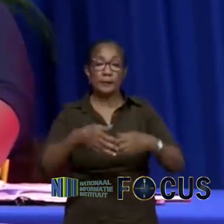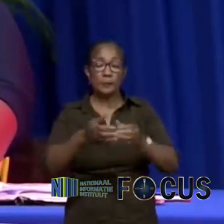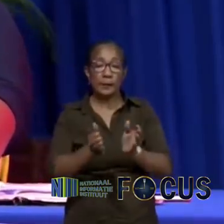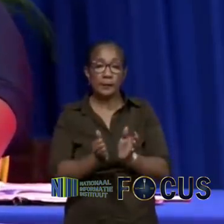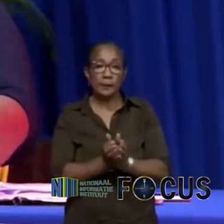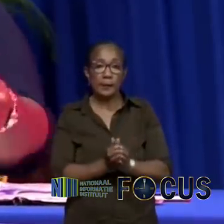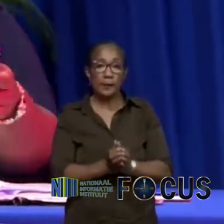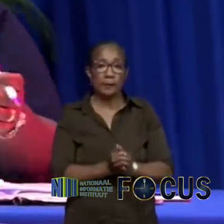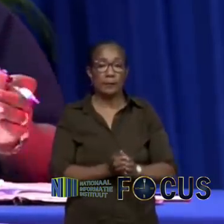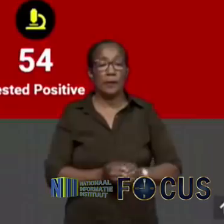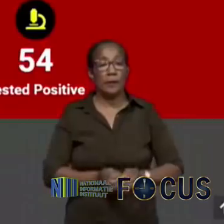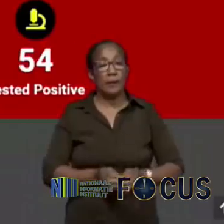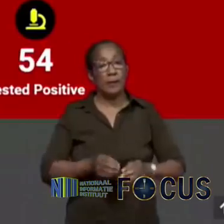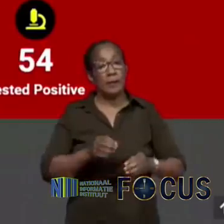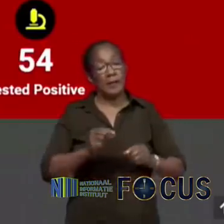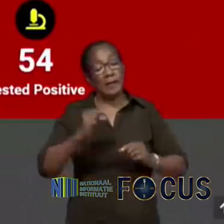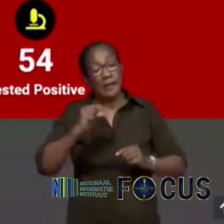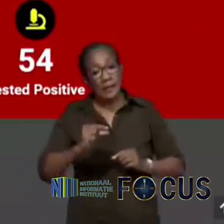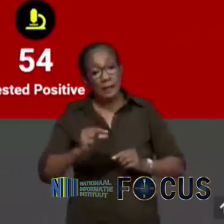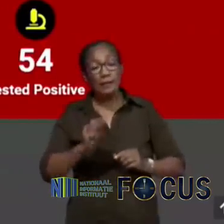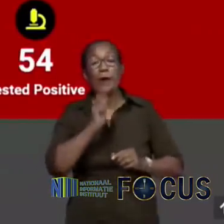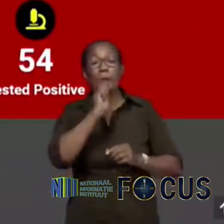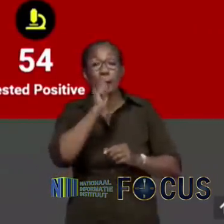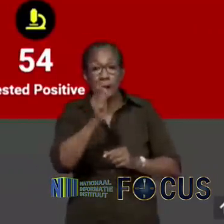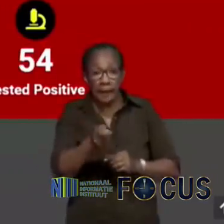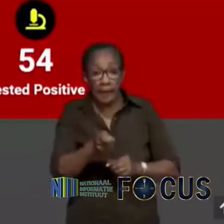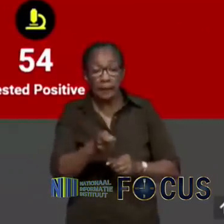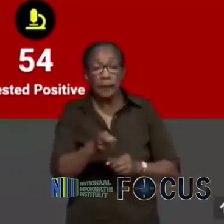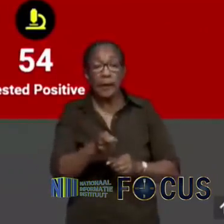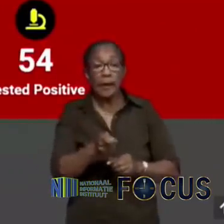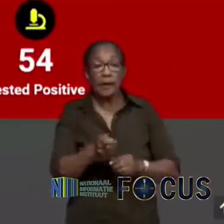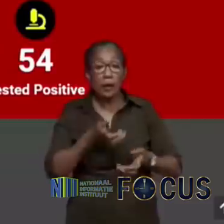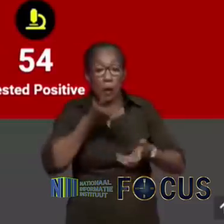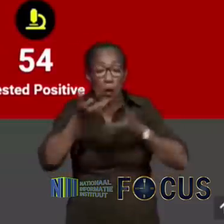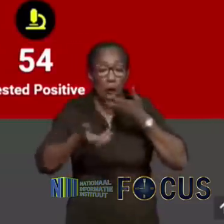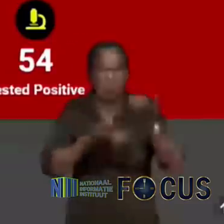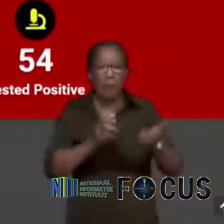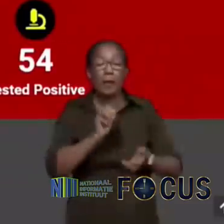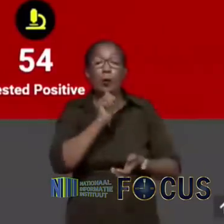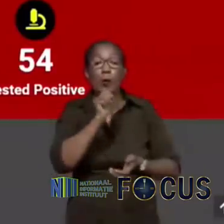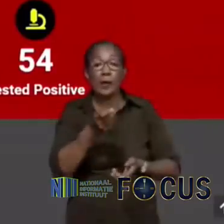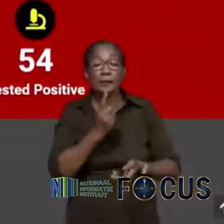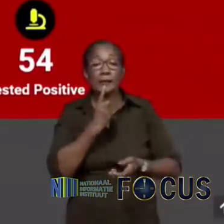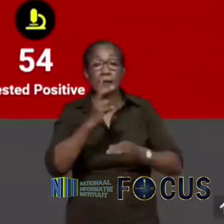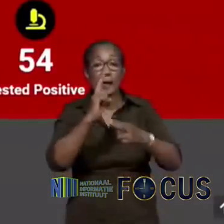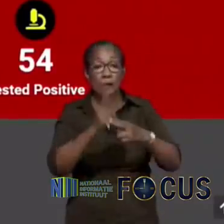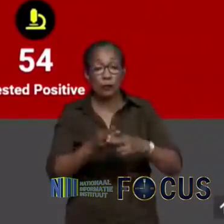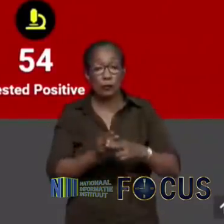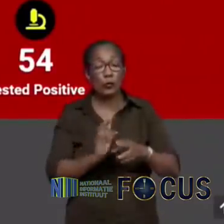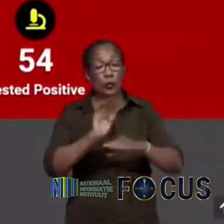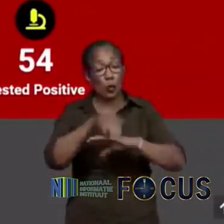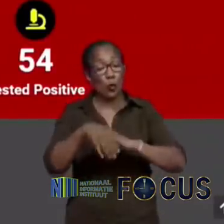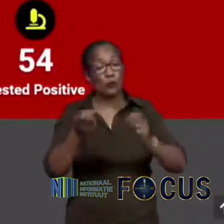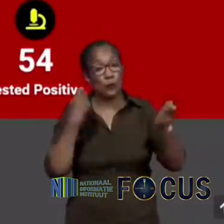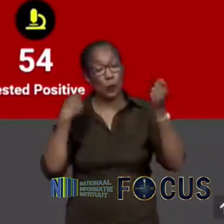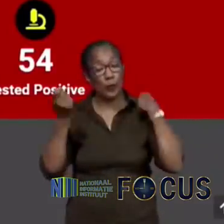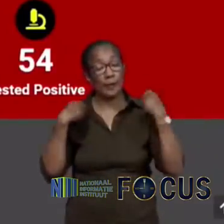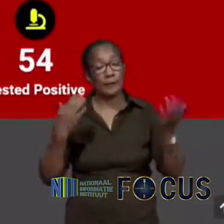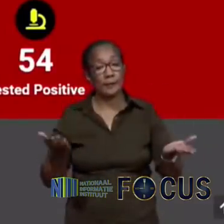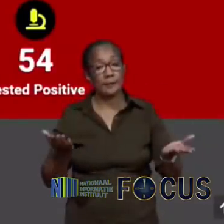ga even in op de bekendmaking, wat we allemaal hebben afgesproken ten aanzien van de winkeliers.